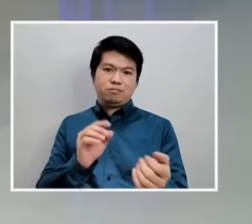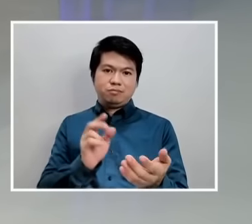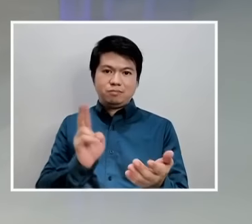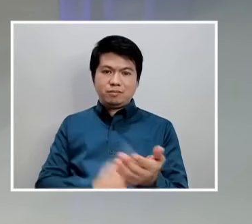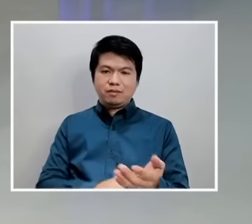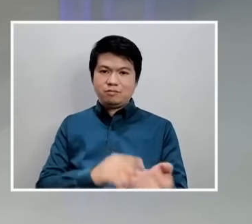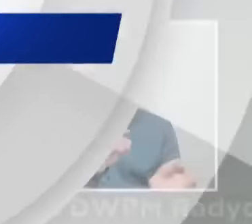Lee.